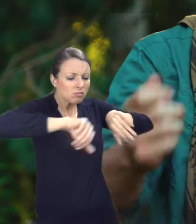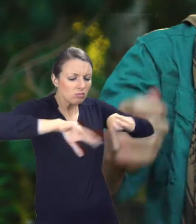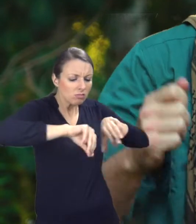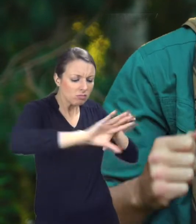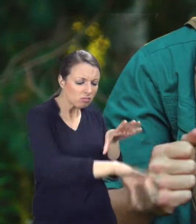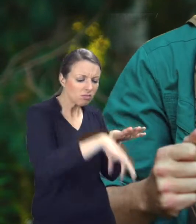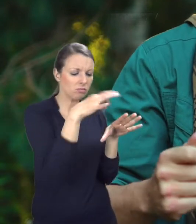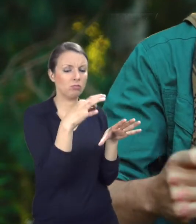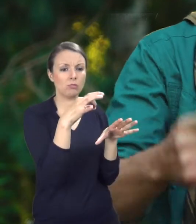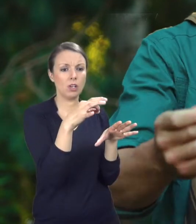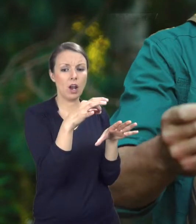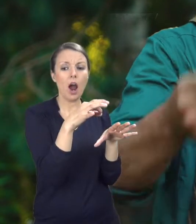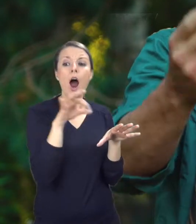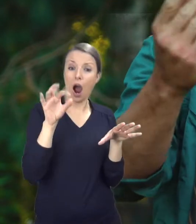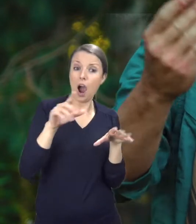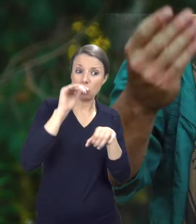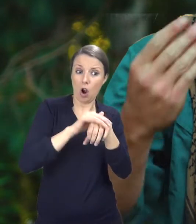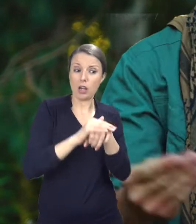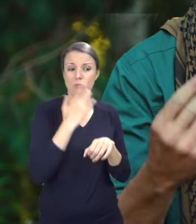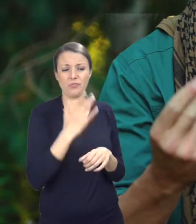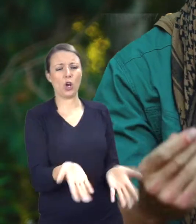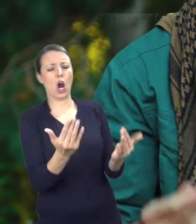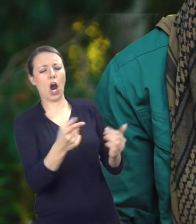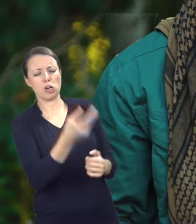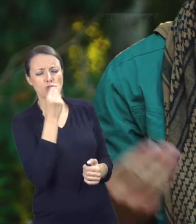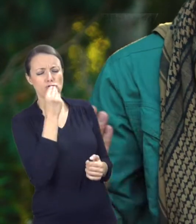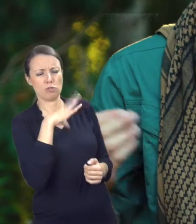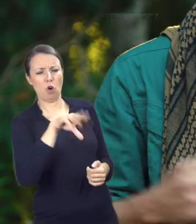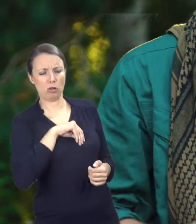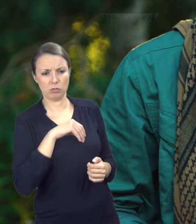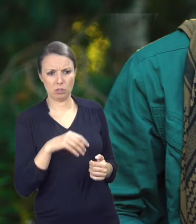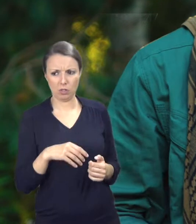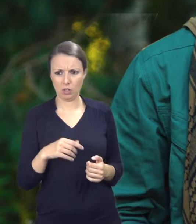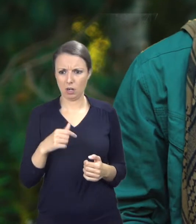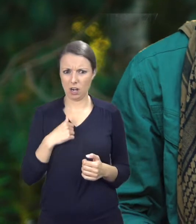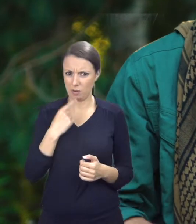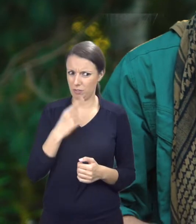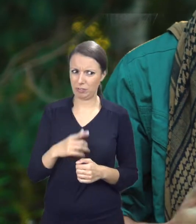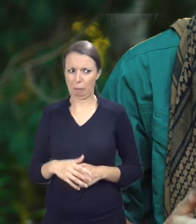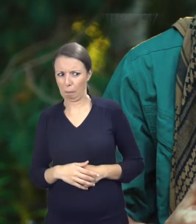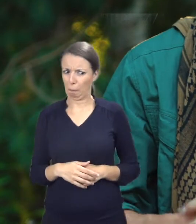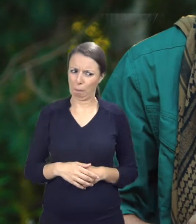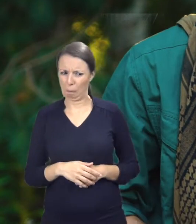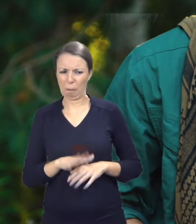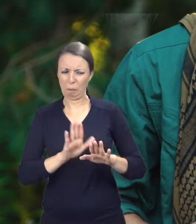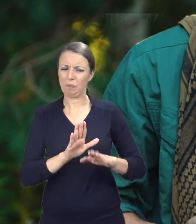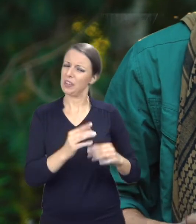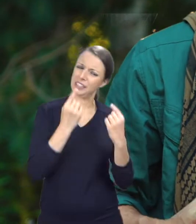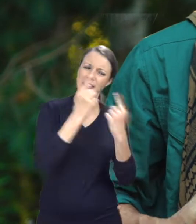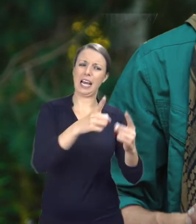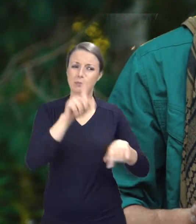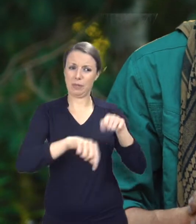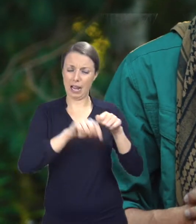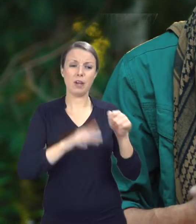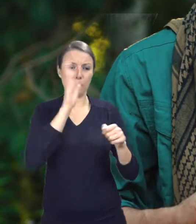i właśnie mój towarzysz powiedział, jest ta parę komery, że to do jedzenia jest. My powiedziałem, że jest to loko i że musi to sam najpierw spróbować, żeby to